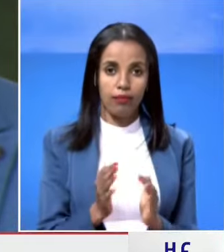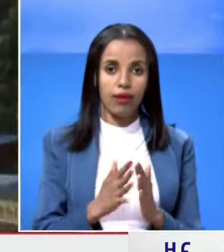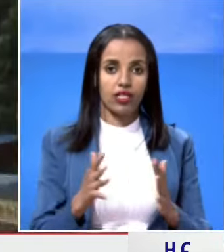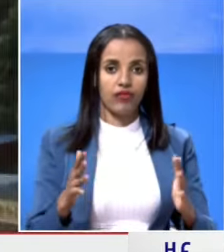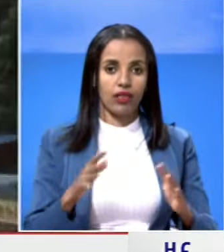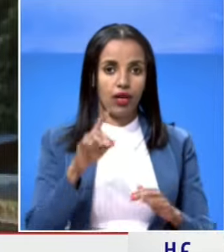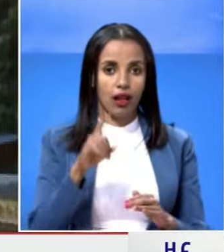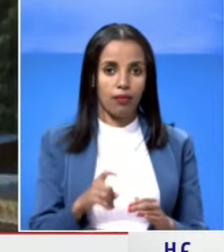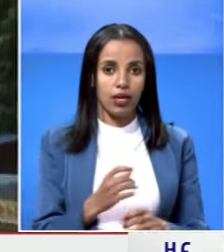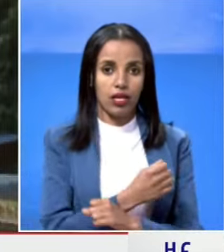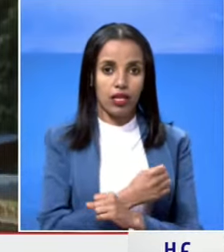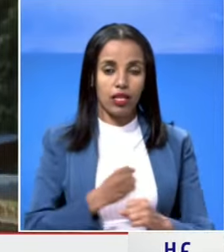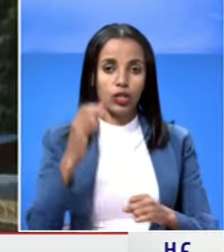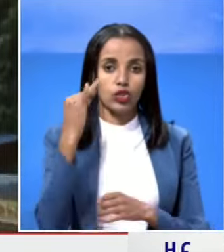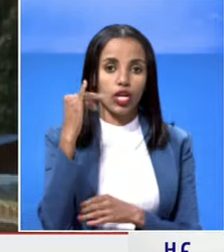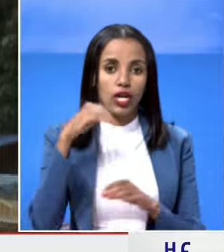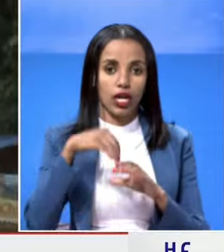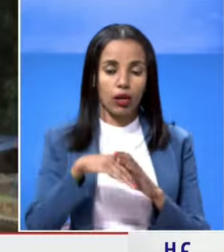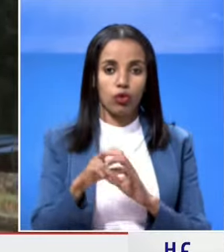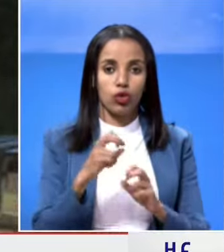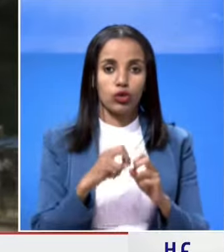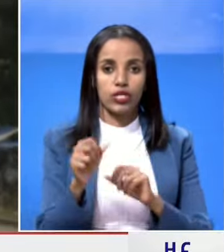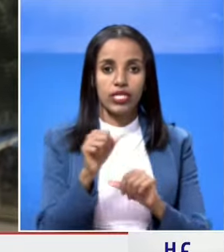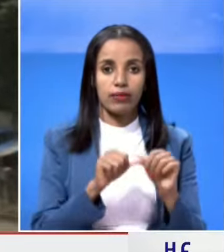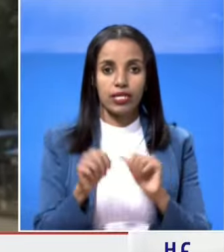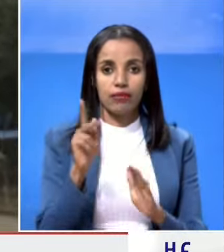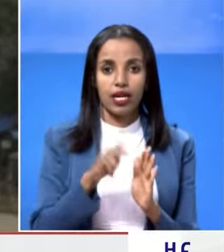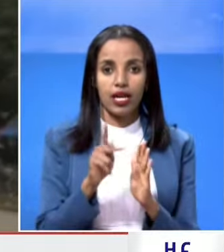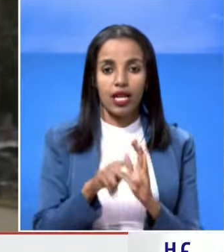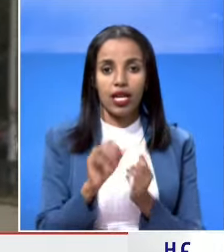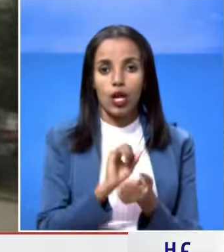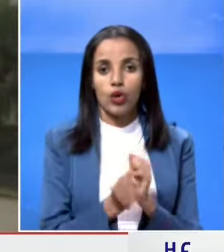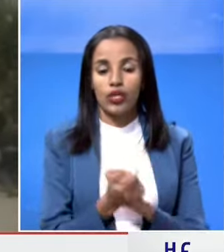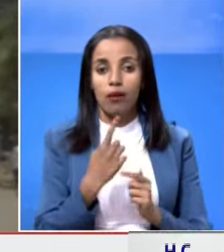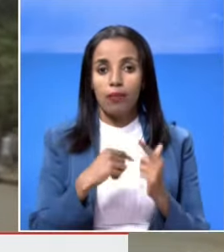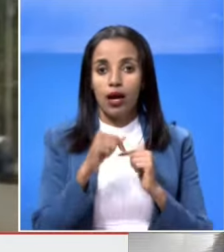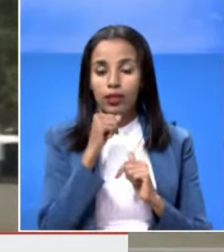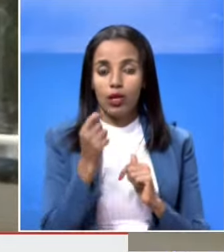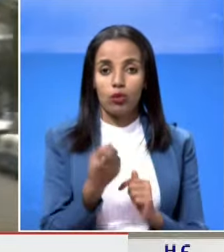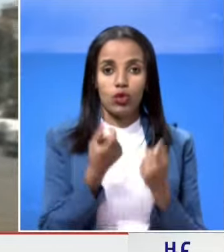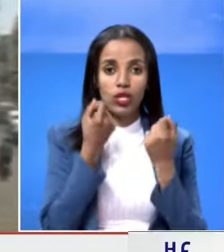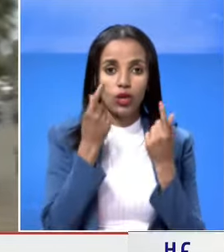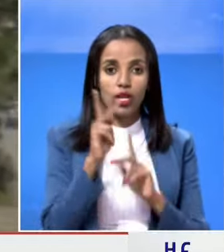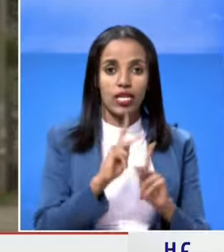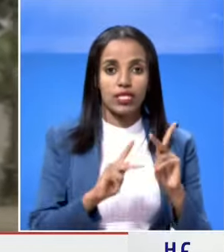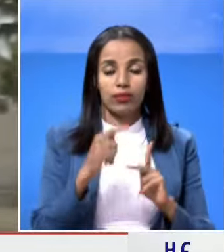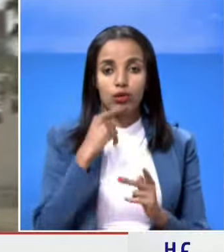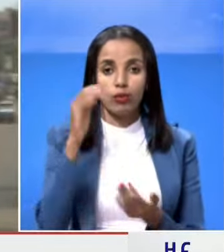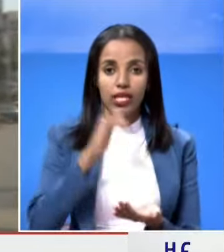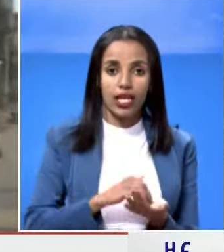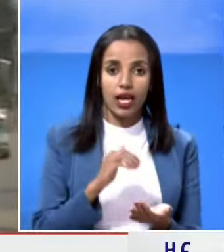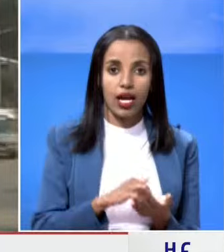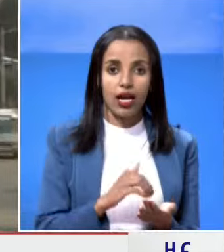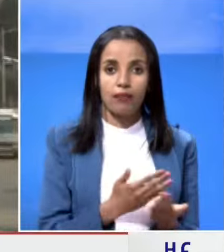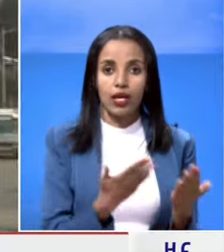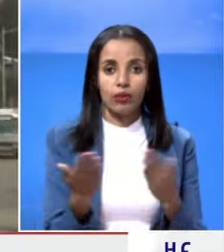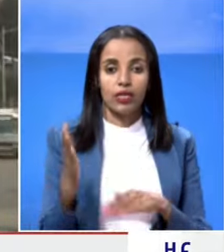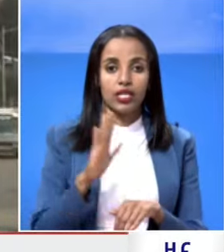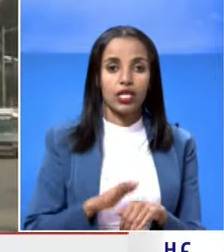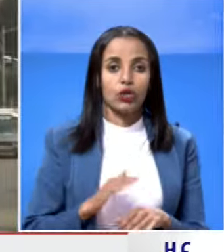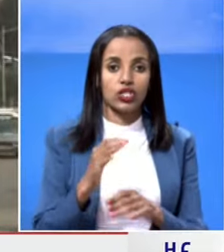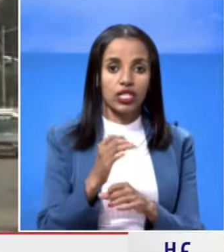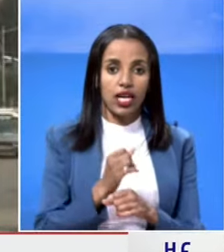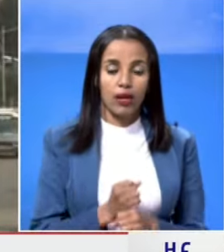አለበት። ታጥቀው ጫካ የገቡ ወገኖችም እርስ በርስ መገዳደል ለውጥ የማያመጣ መሆኑን ተረድተው ለህዝብ ሲሉ በተደጋጋሚ ጊዜ የሚቀርቡ ጥሪዎችን